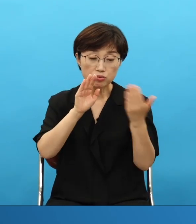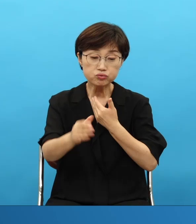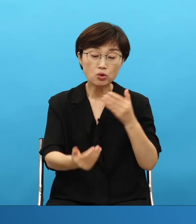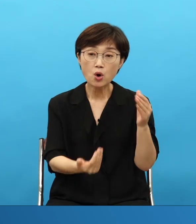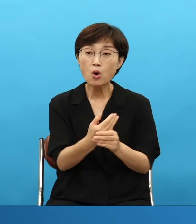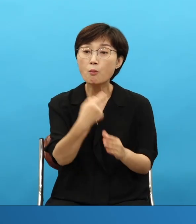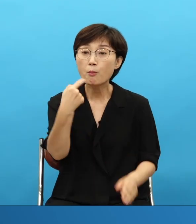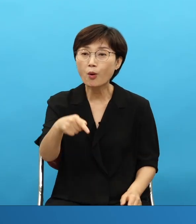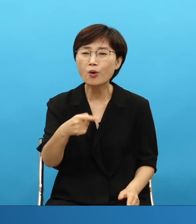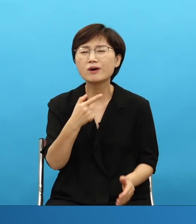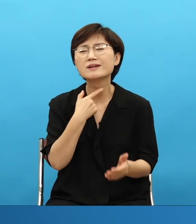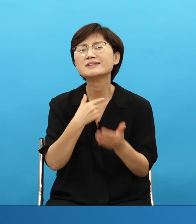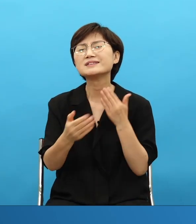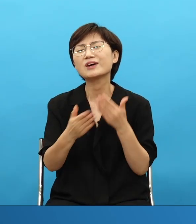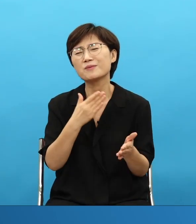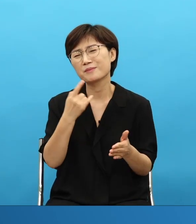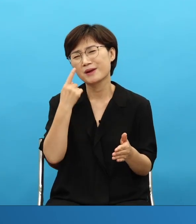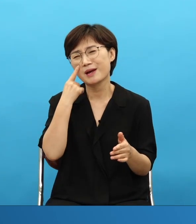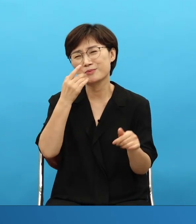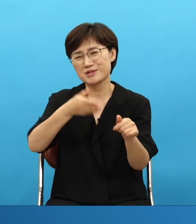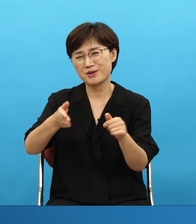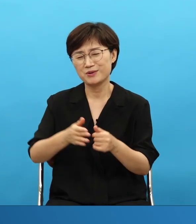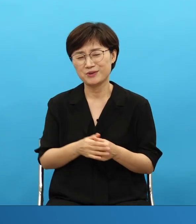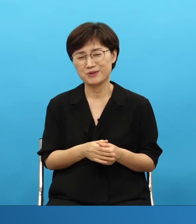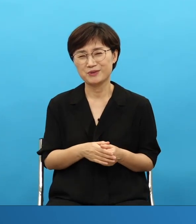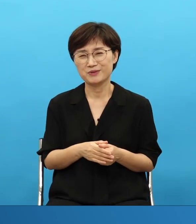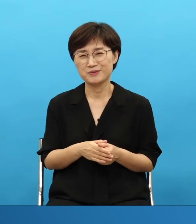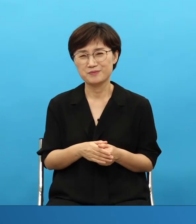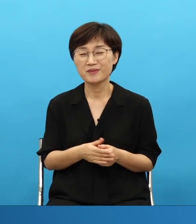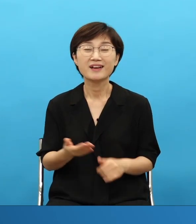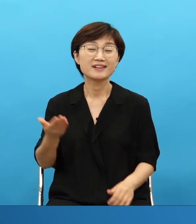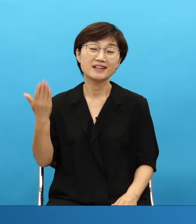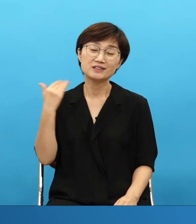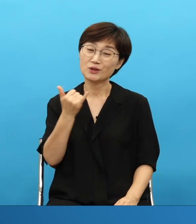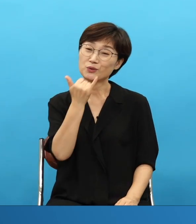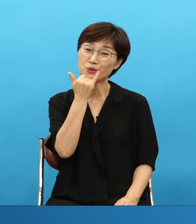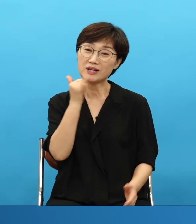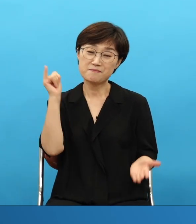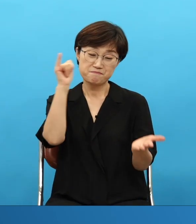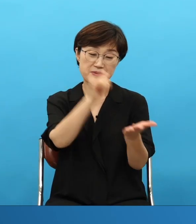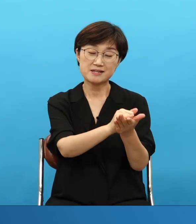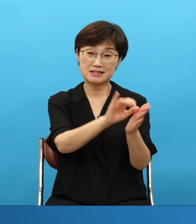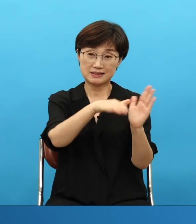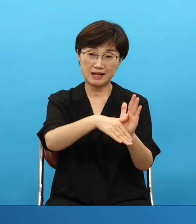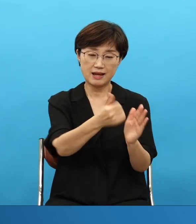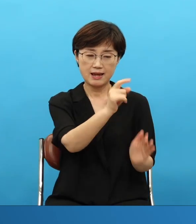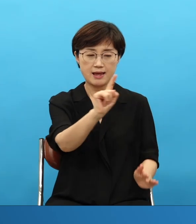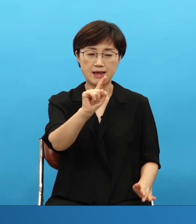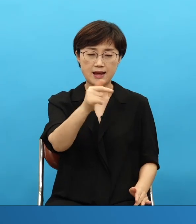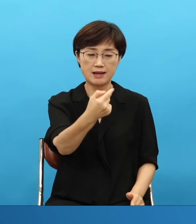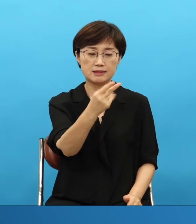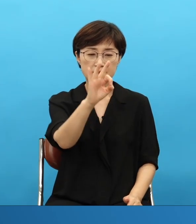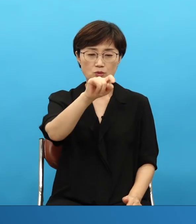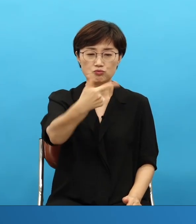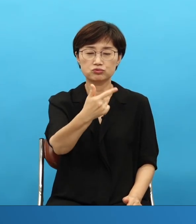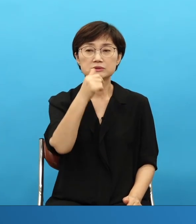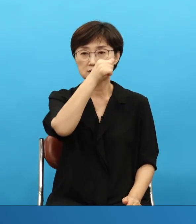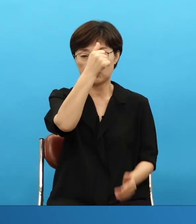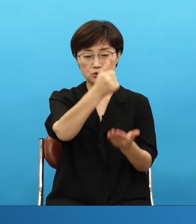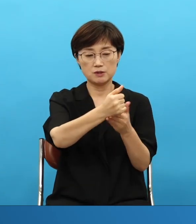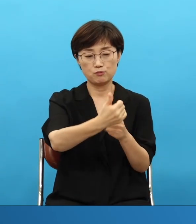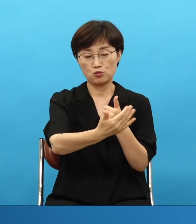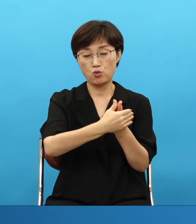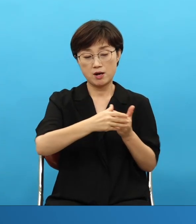독일을 그때 갔는데 우리 한동훈 장로님이 우리를 이렇게 안내를 해가지고